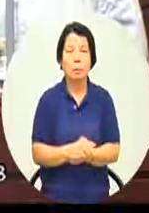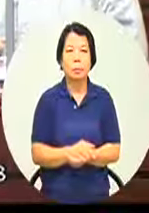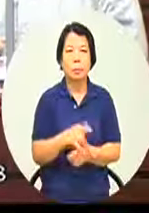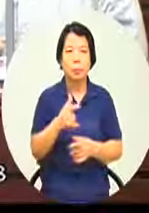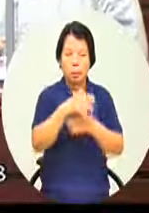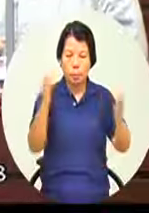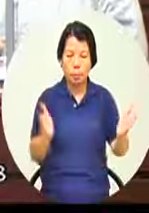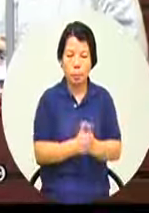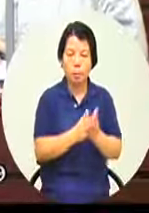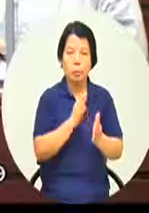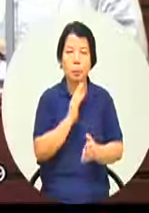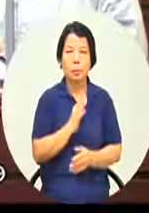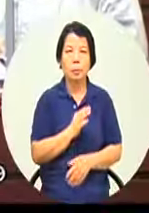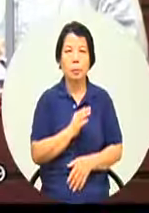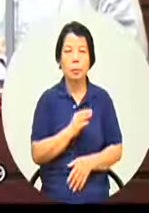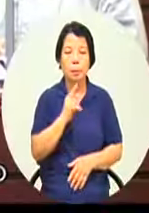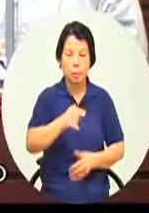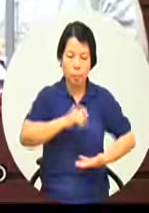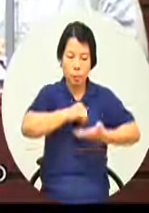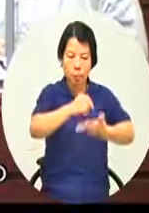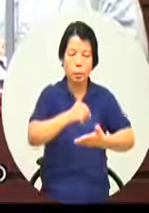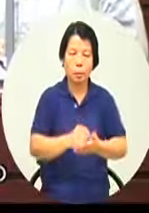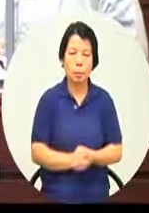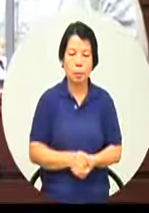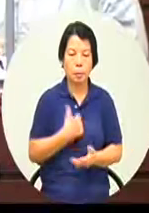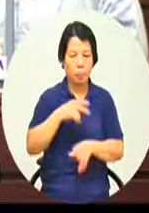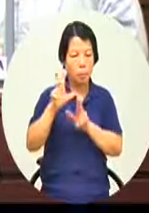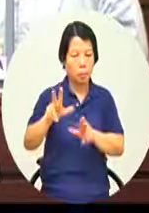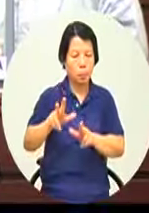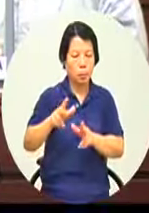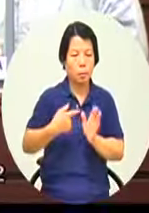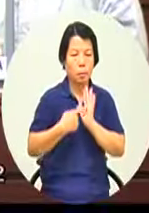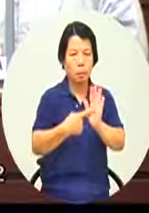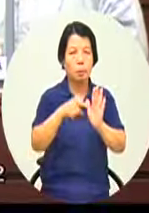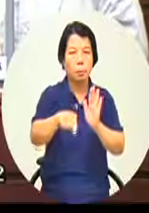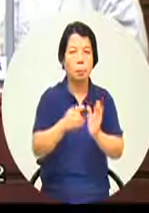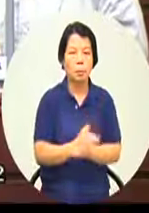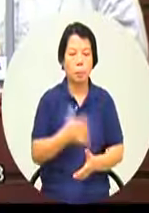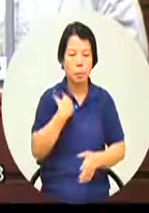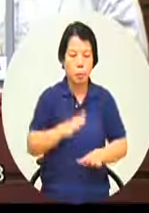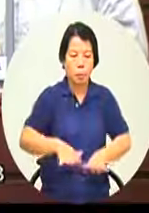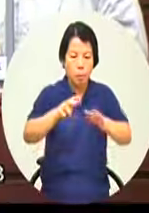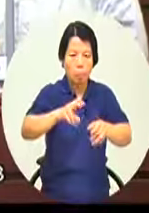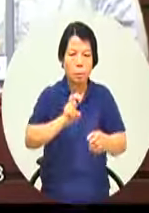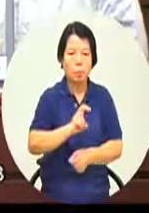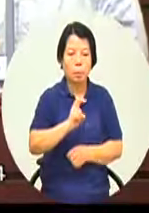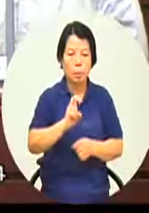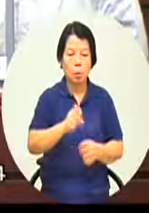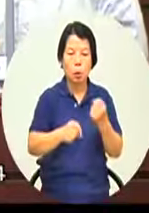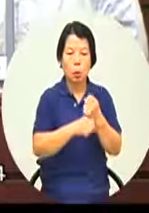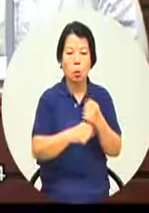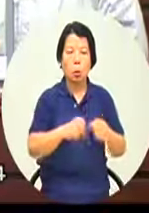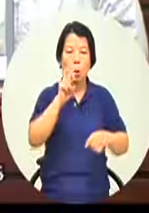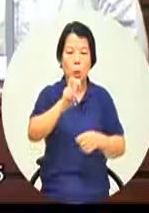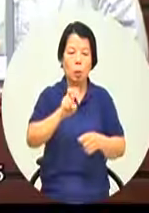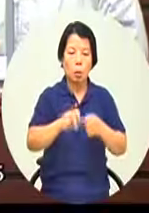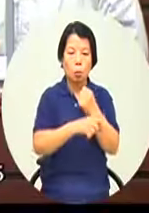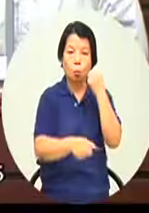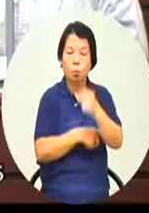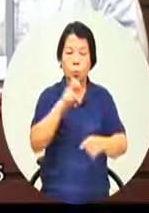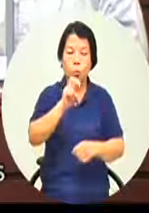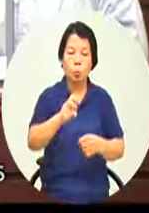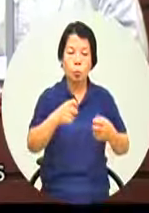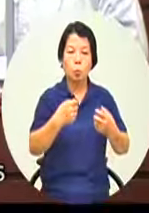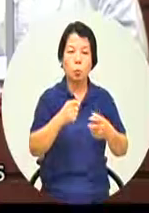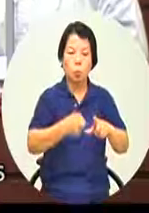把这个建议真实的去呈现，因为确实他淹了20公分，如果他有进去到家里面。